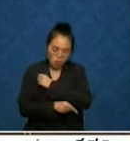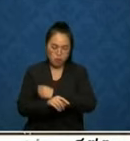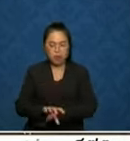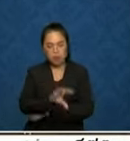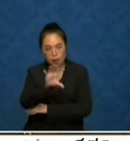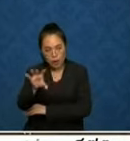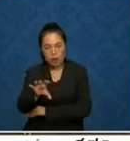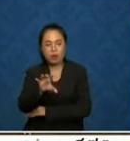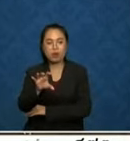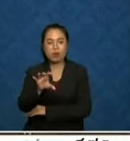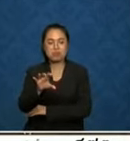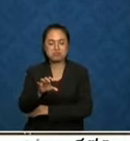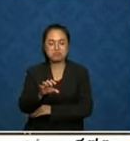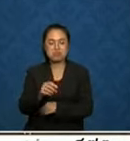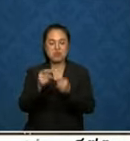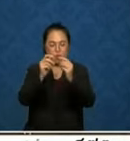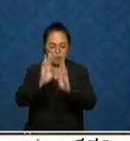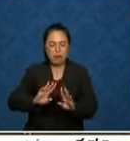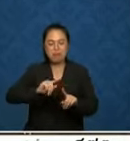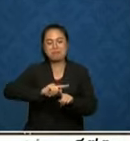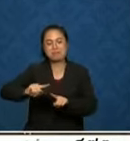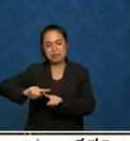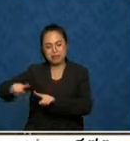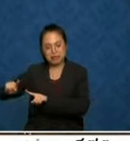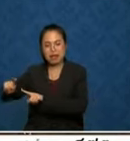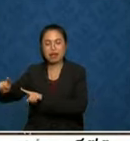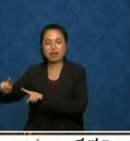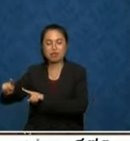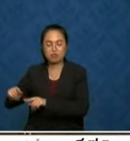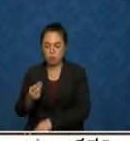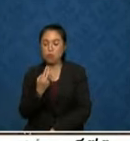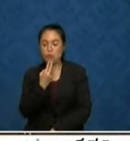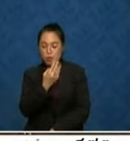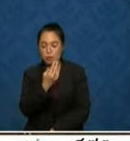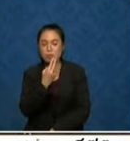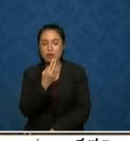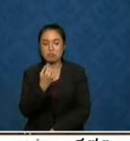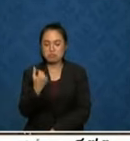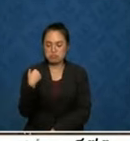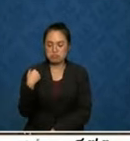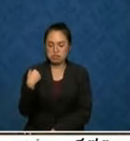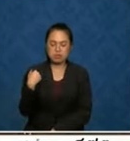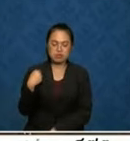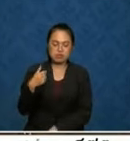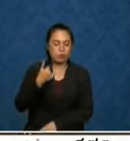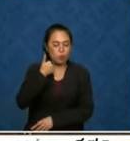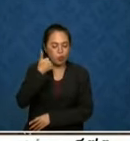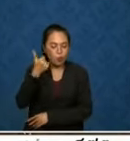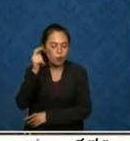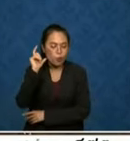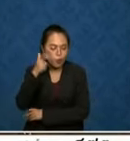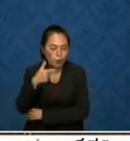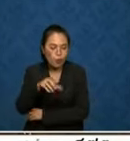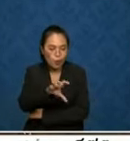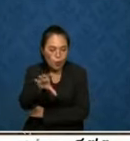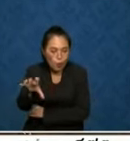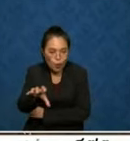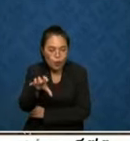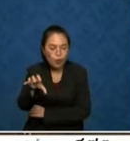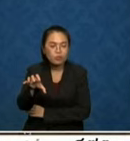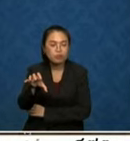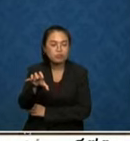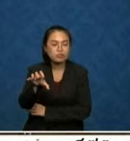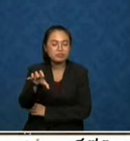ลวงก็หลากหลายกันไปครับแตกต่างกันไปเราจะเห็นได้ว่ามีแก๊งคอลเซ็นเตอร์มีการแอบอ้างนะ